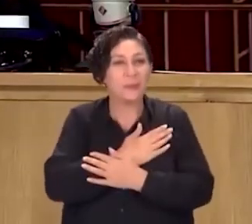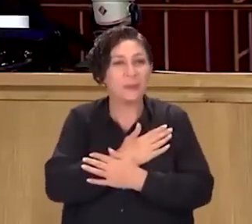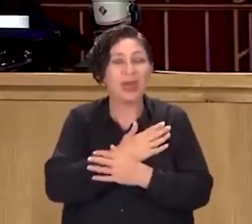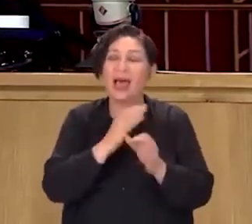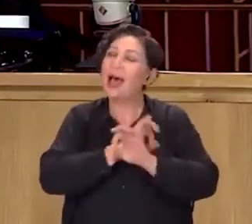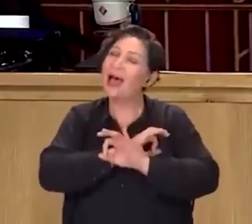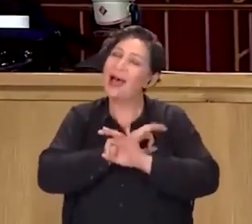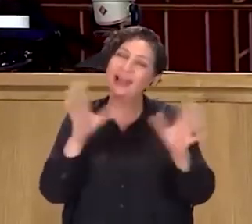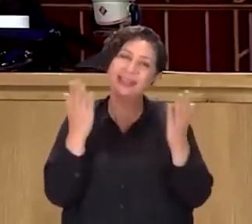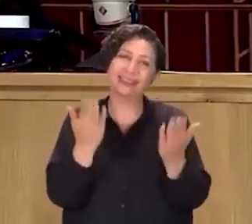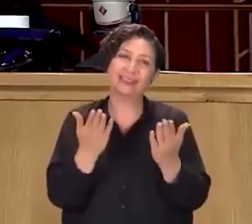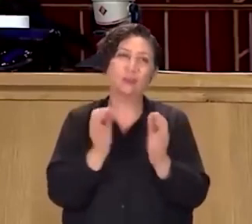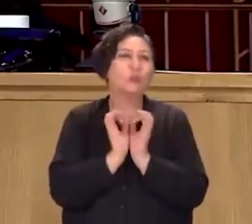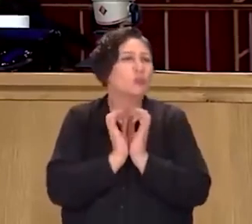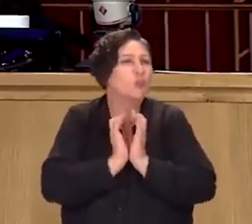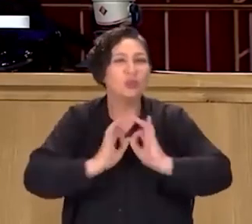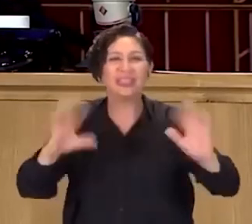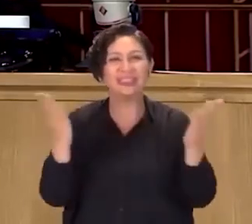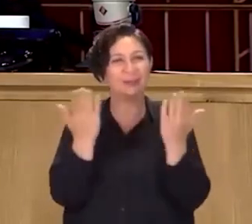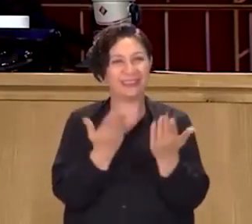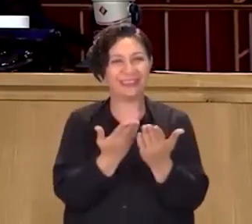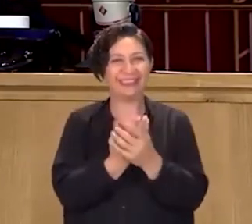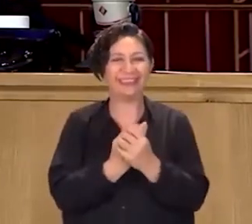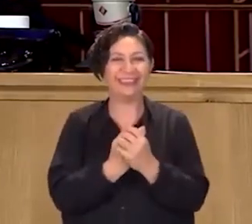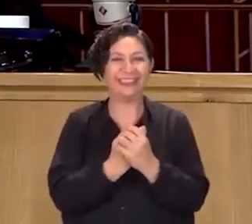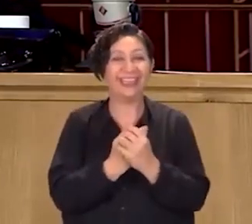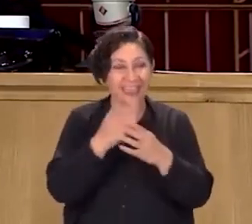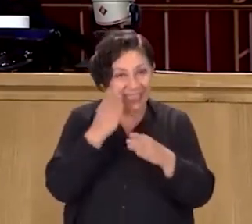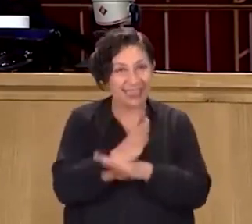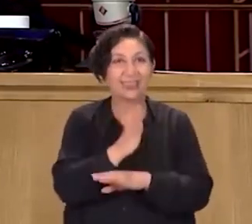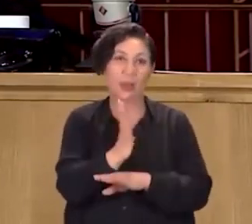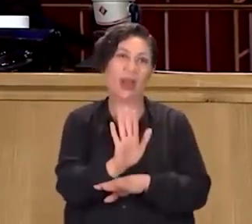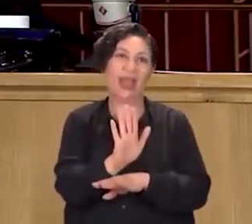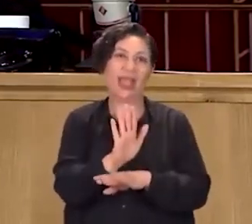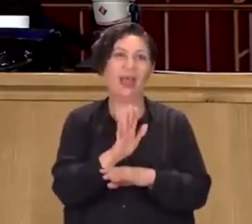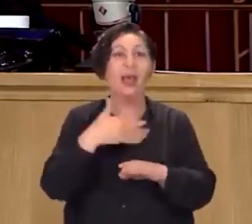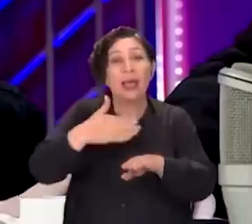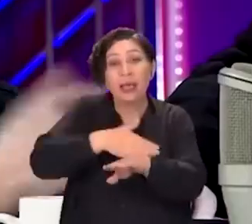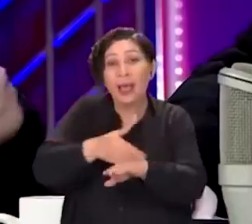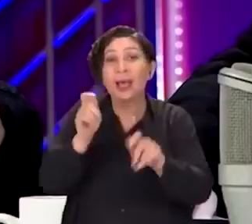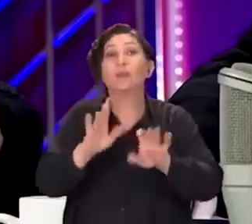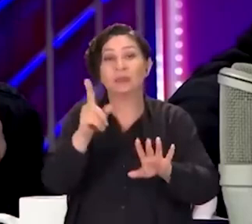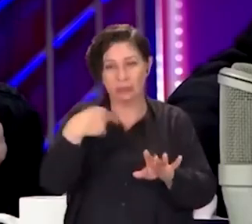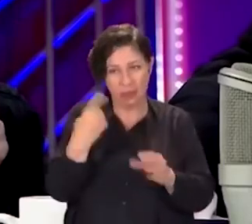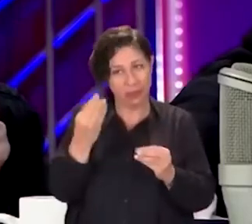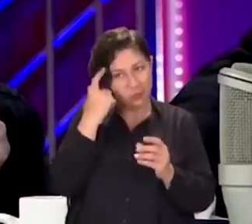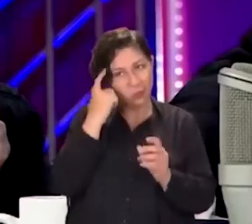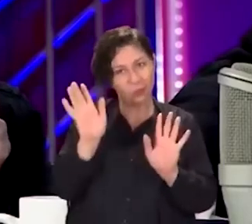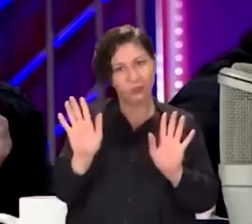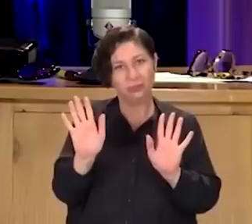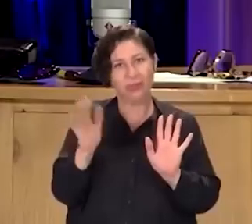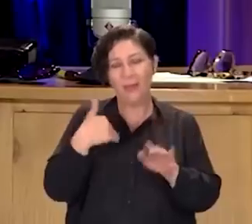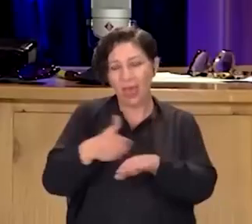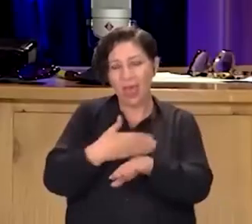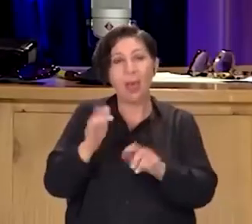teşekkür harikasın, muhteşemsin. Gerçekten öyle. Ya yapmıyorum, biliyorum. Sen beni iyi tanırsın. Çok iyi